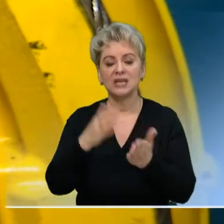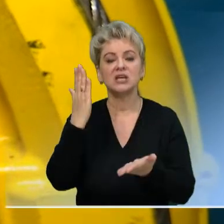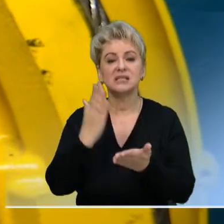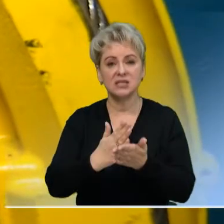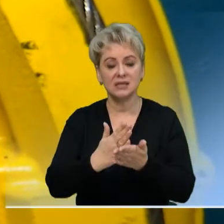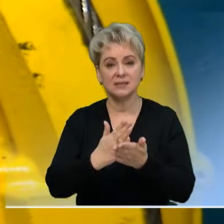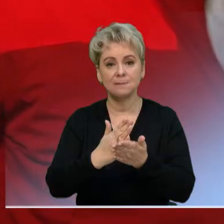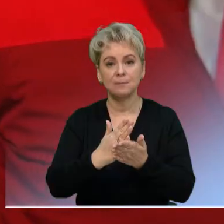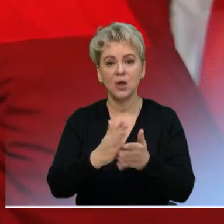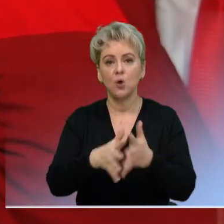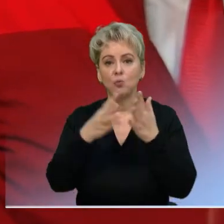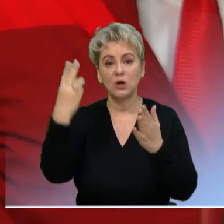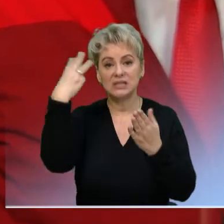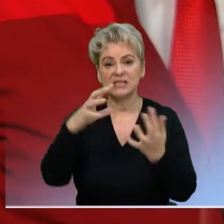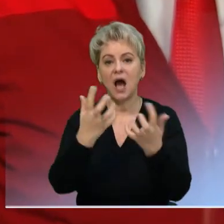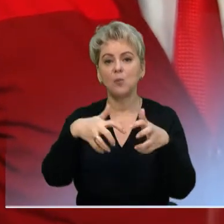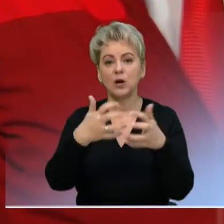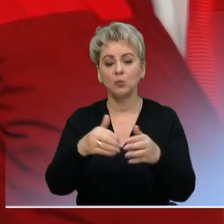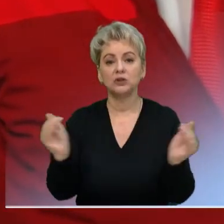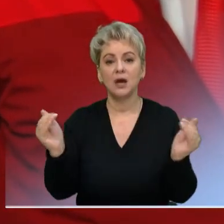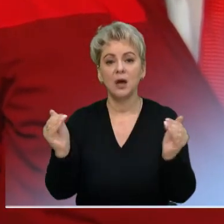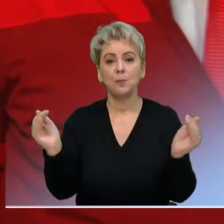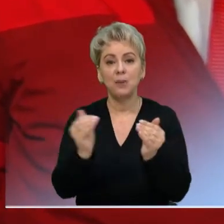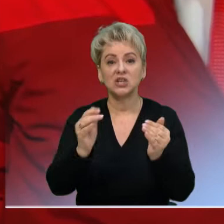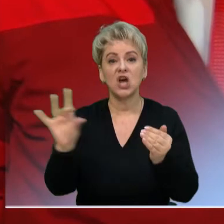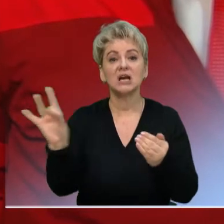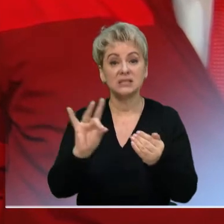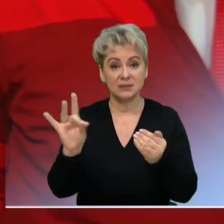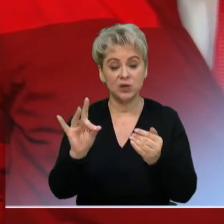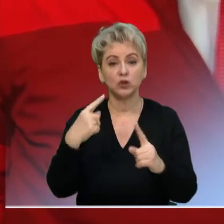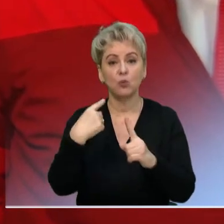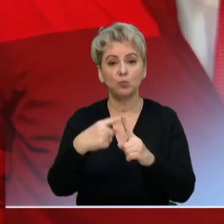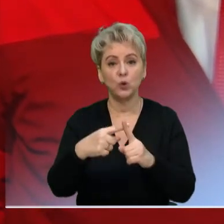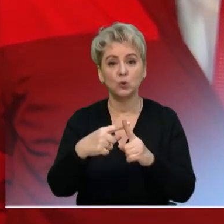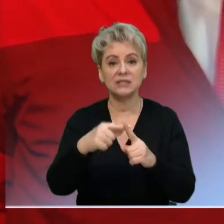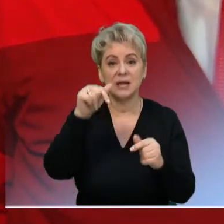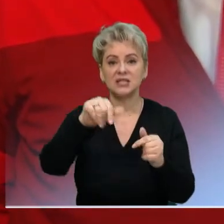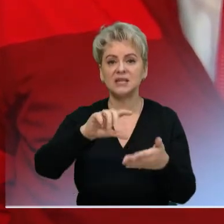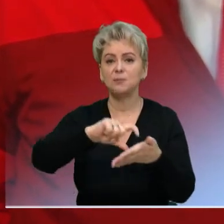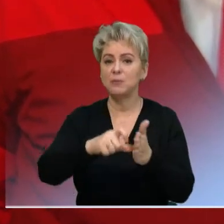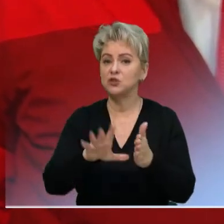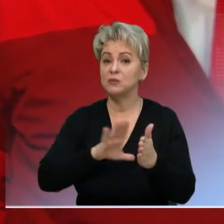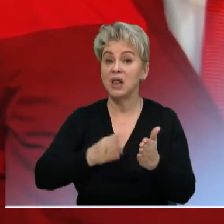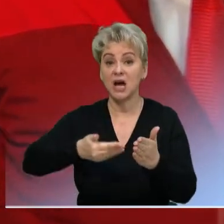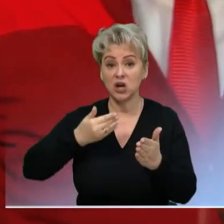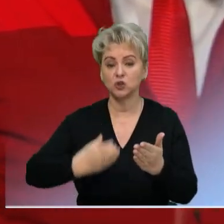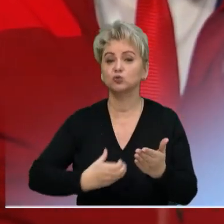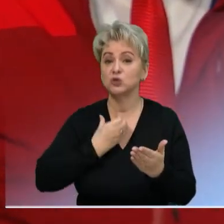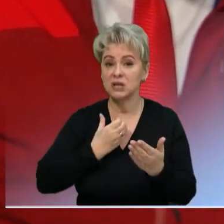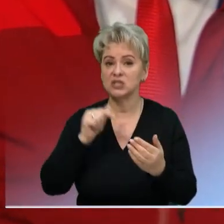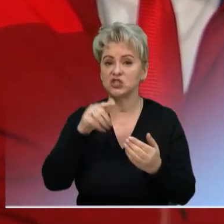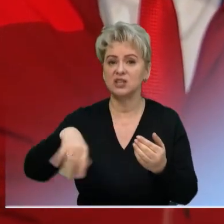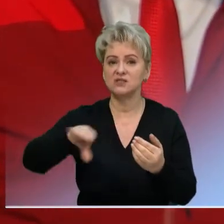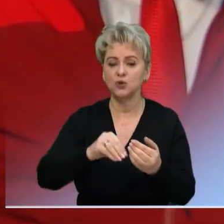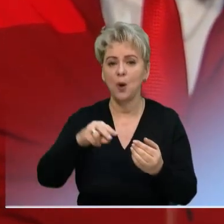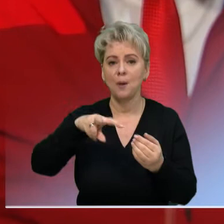Здесь более современное оборудование, оно меньше по габаритам. Плюс машинное помещение было в ужасном состоянии. Здесь все